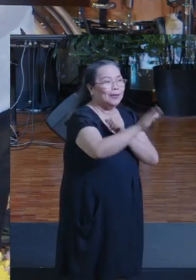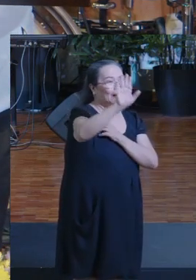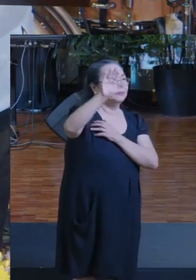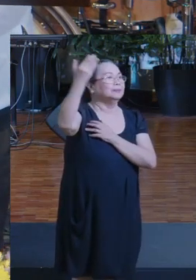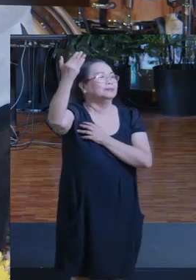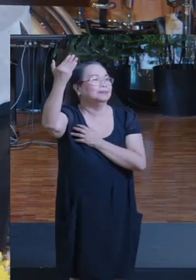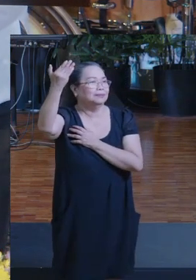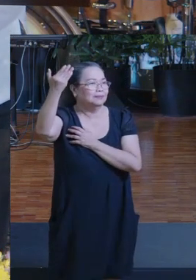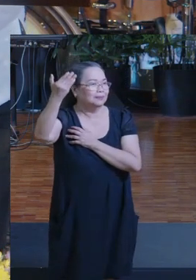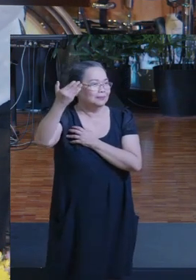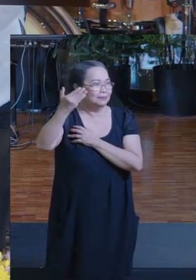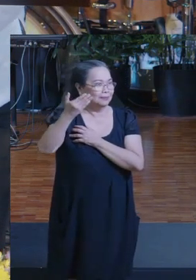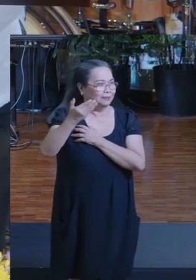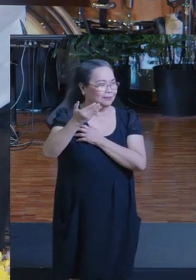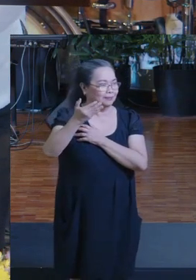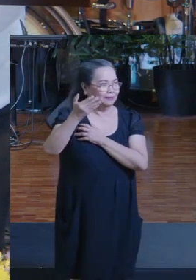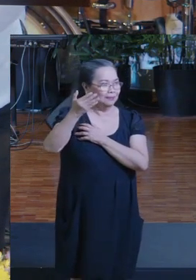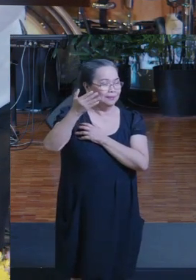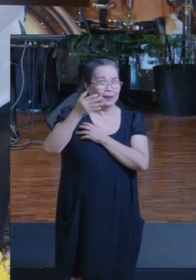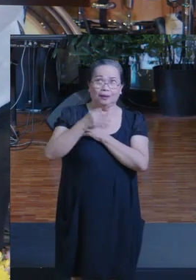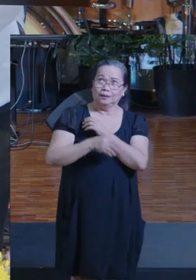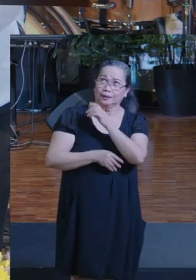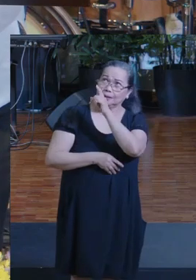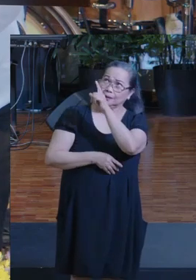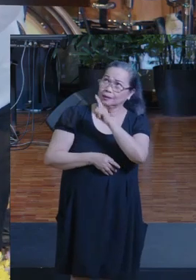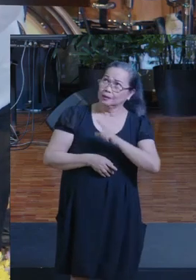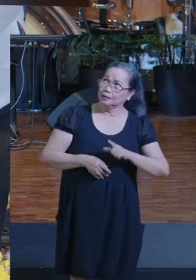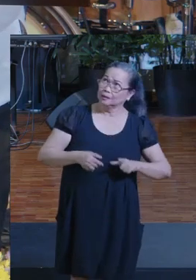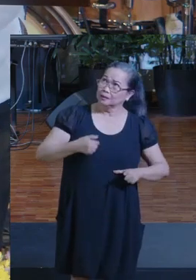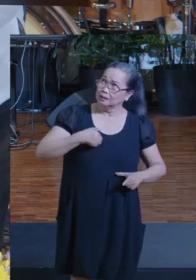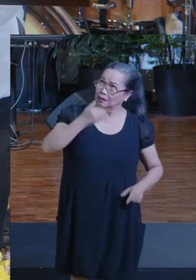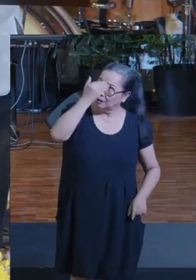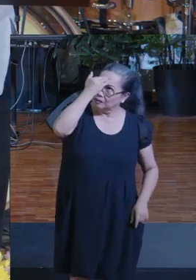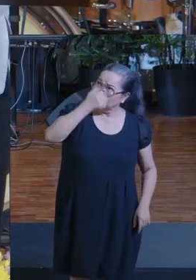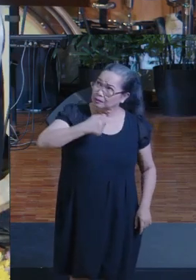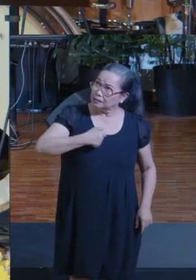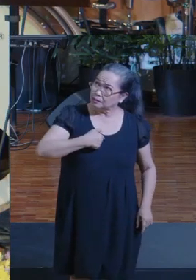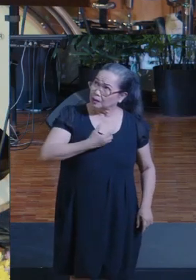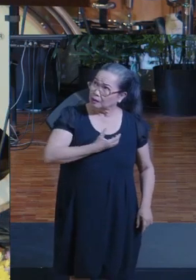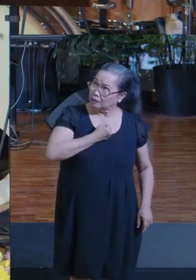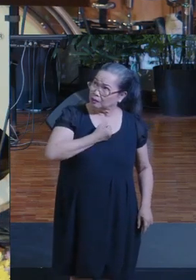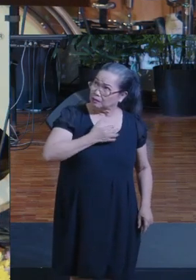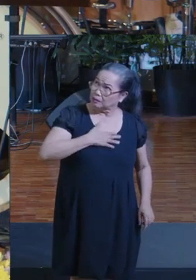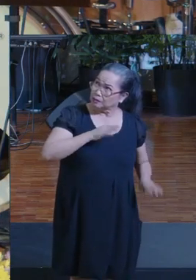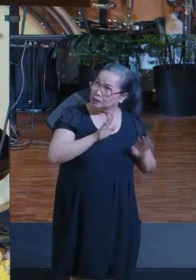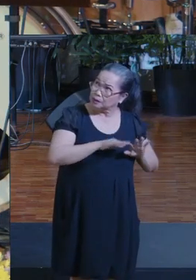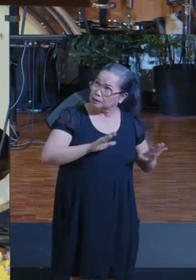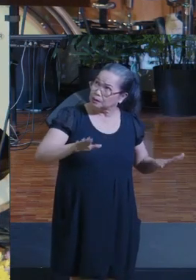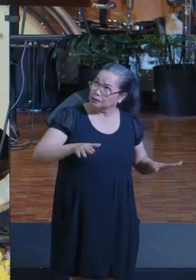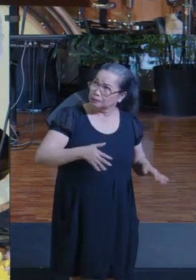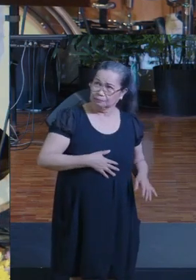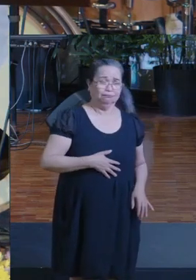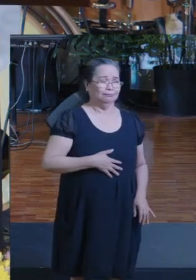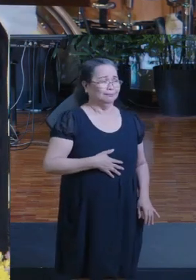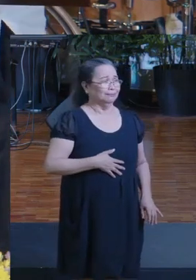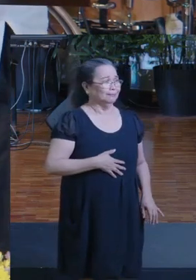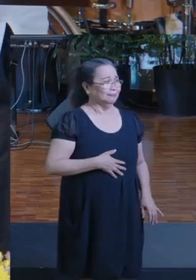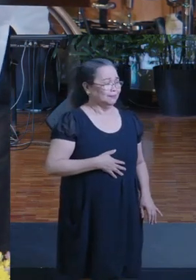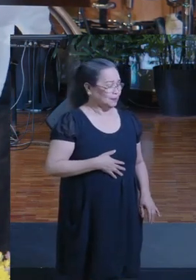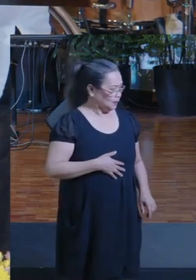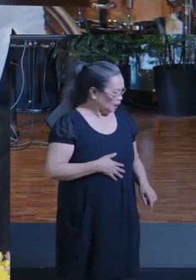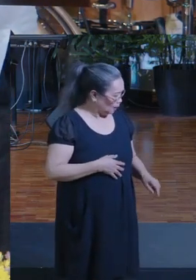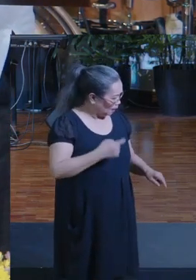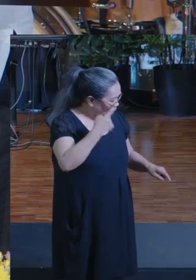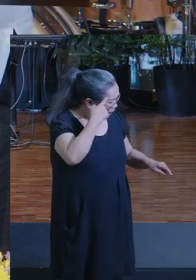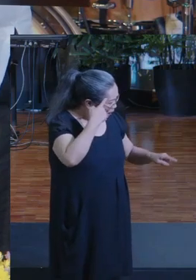8, "But he said, O Lord God, how am I to know that I shall possess it?" Kala ko pa nanampalataya ka